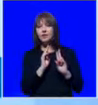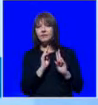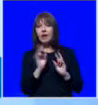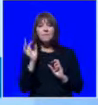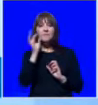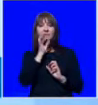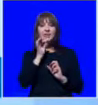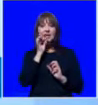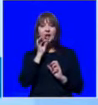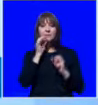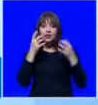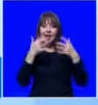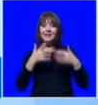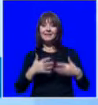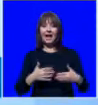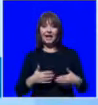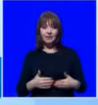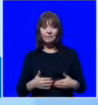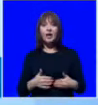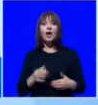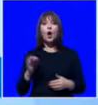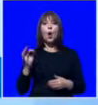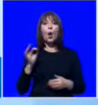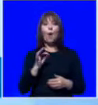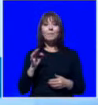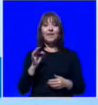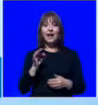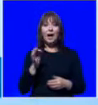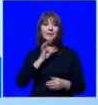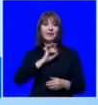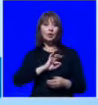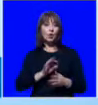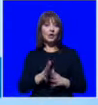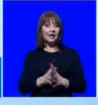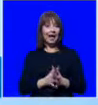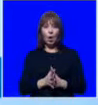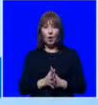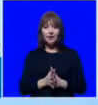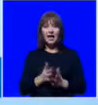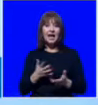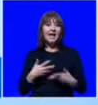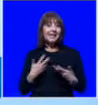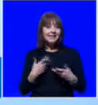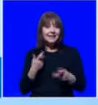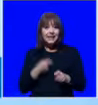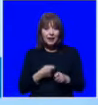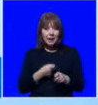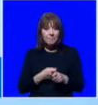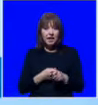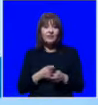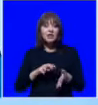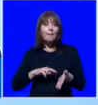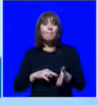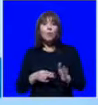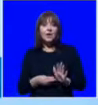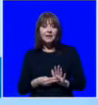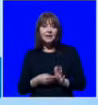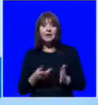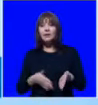нямаше база данни с облагаемите, необлагаемите доходи на хората. Тоест, вие да искате да направите целенасочена политика,